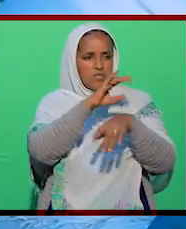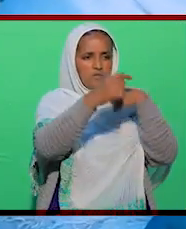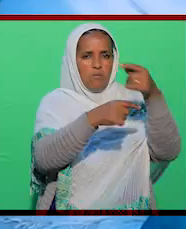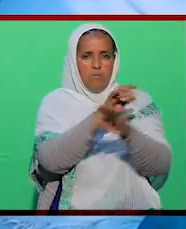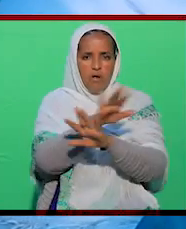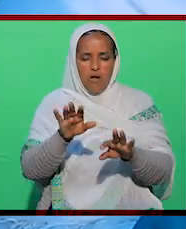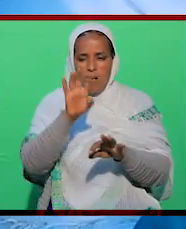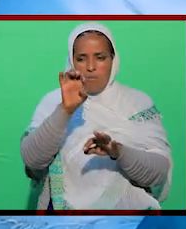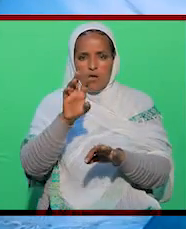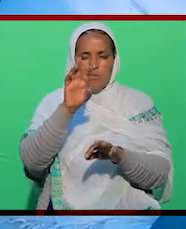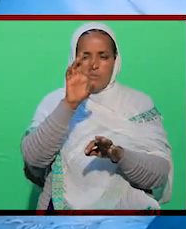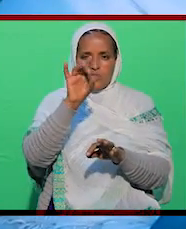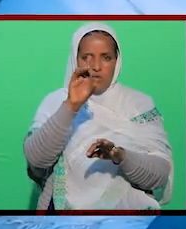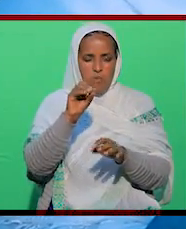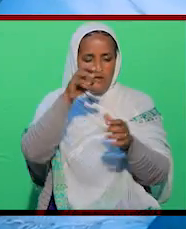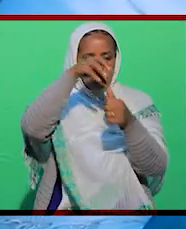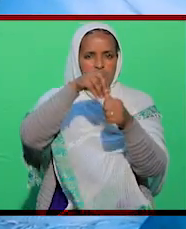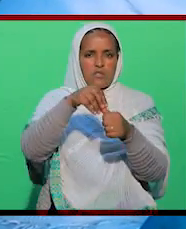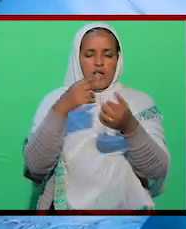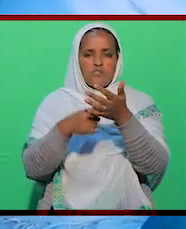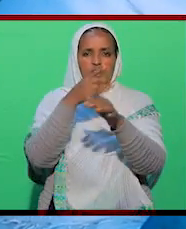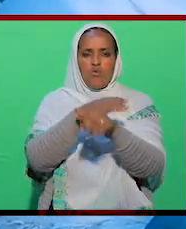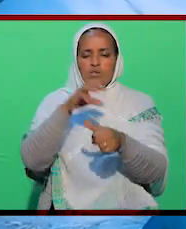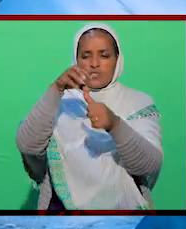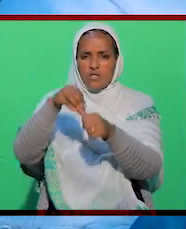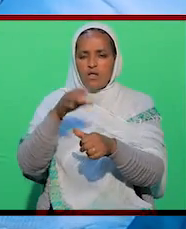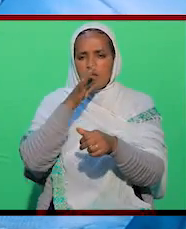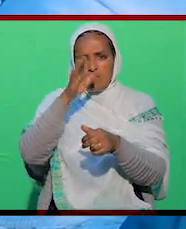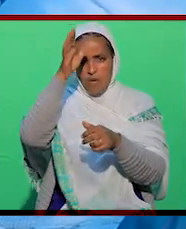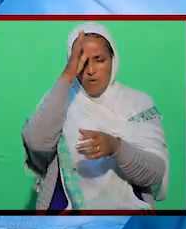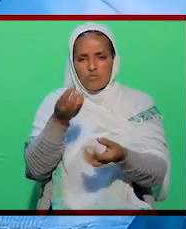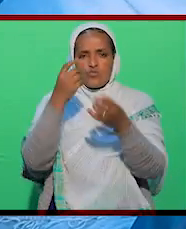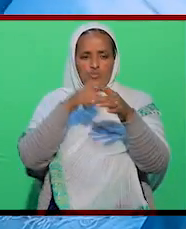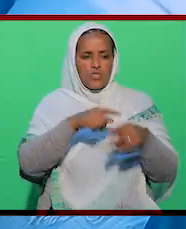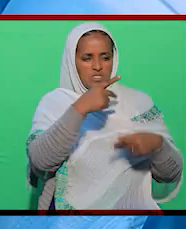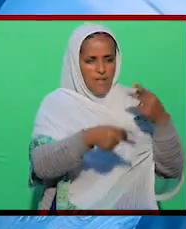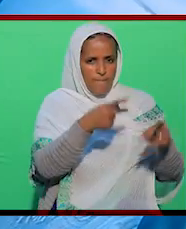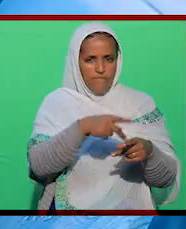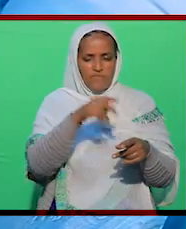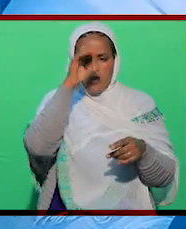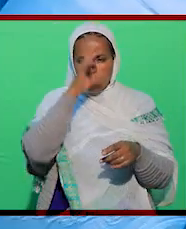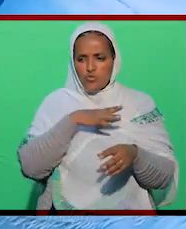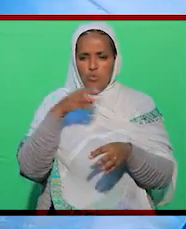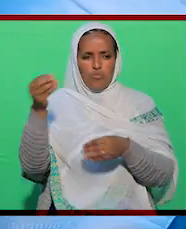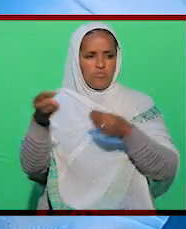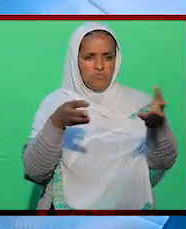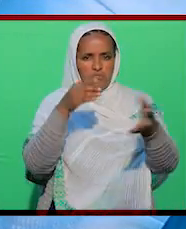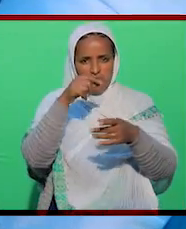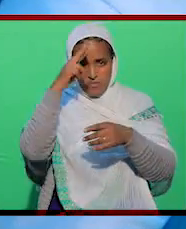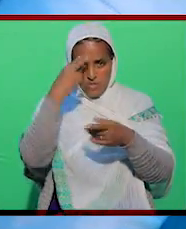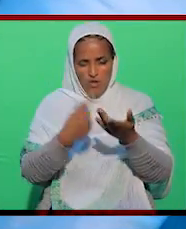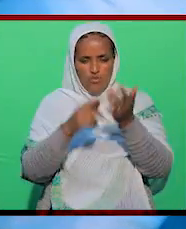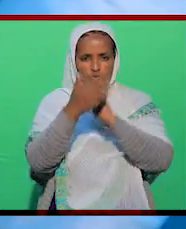ያው ብዙዎቻችንም በአርባ በሰማንያ ስለሆነ የምንጠመቀው እዛ በኋላ የክርስትና እናትና አባታችንም ያው ብዙ ጊዜ ለዝምድና